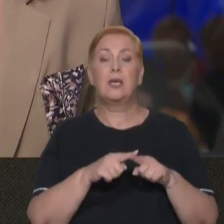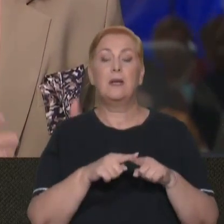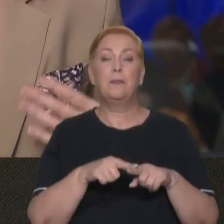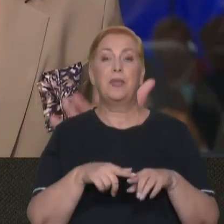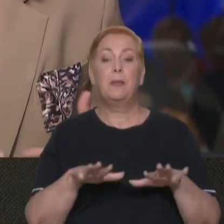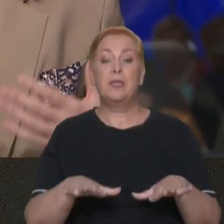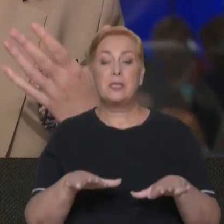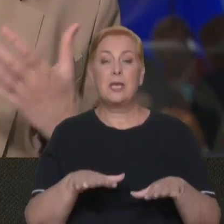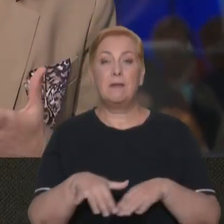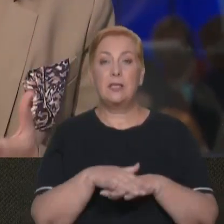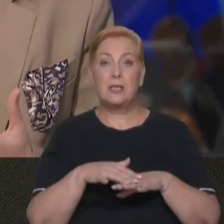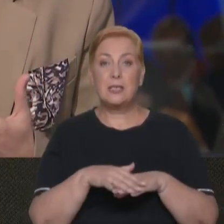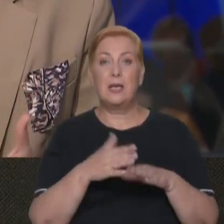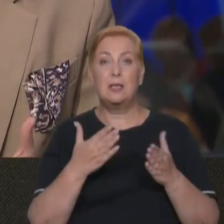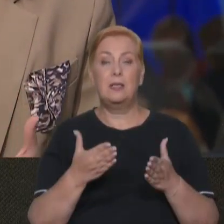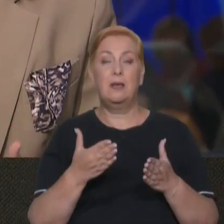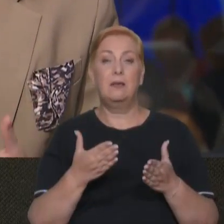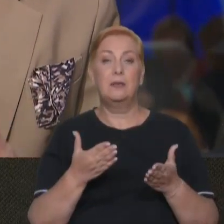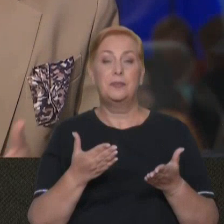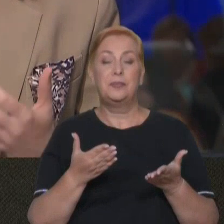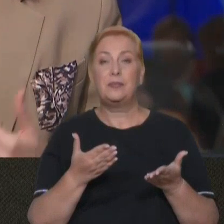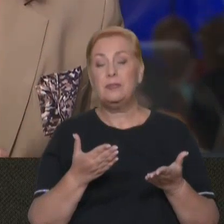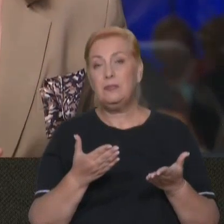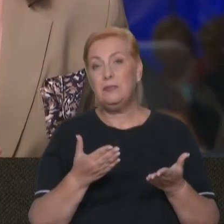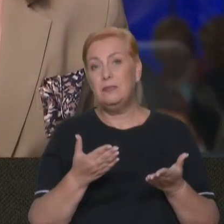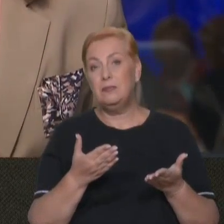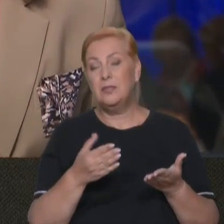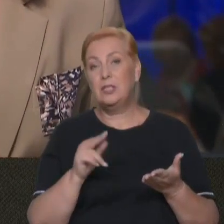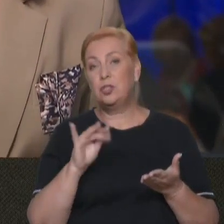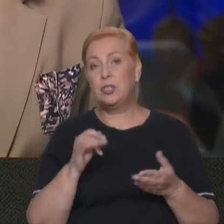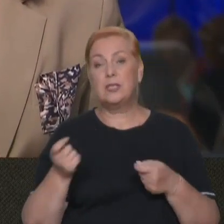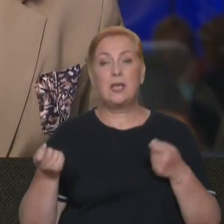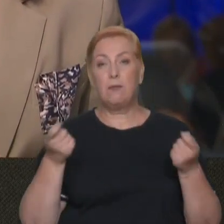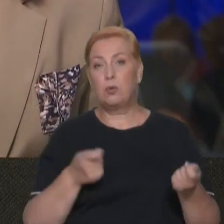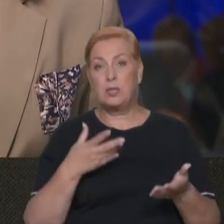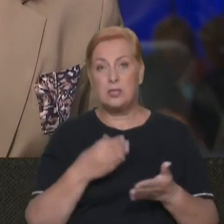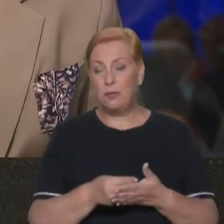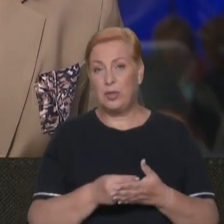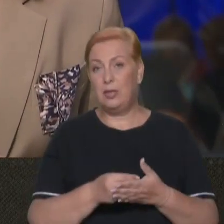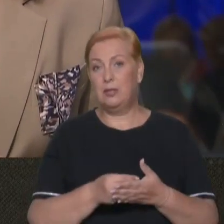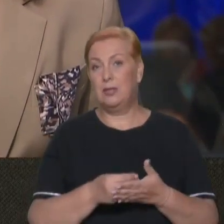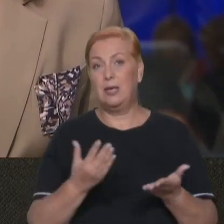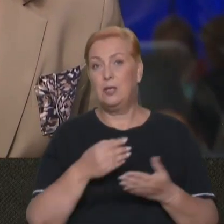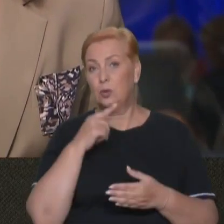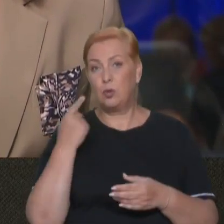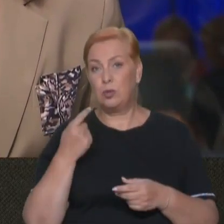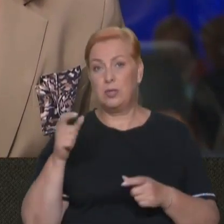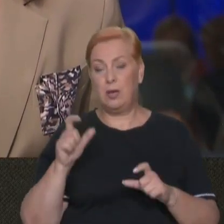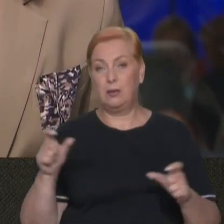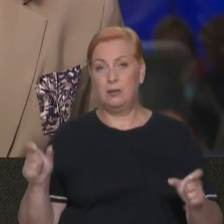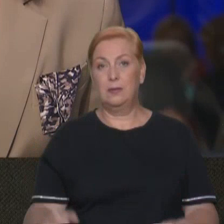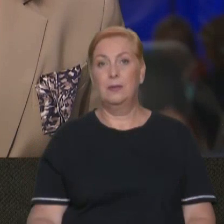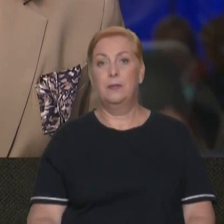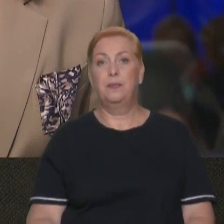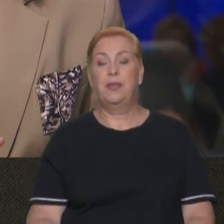поражати чи вони там з їхніх причин не виїздять або вони завозять своїх якихось росіян